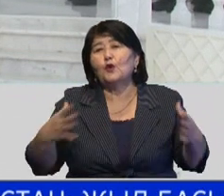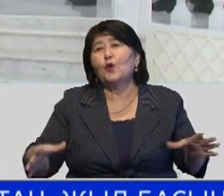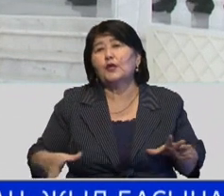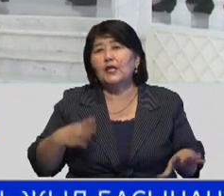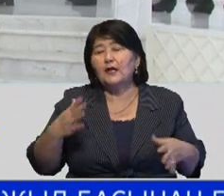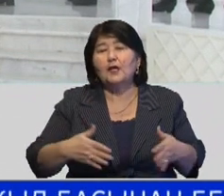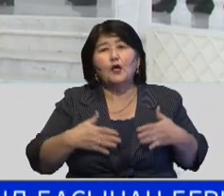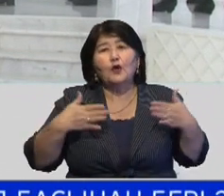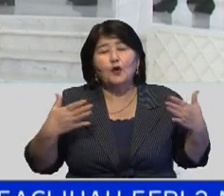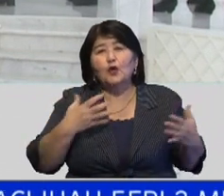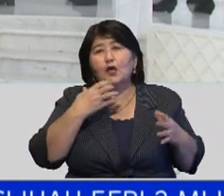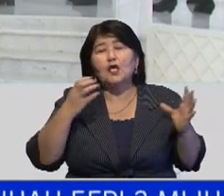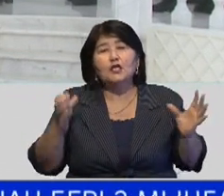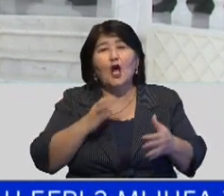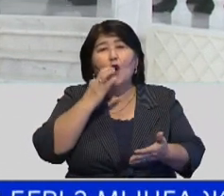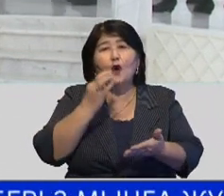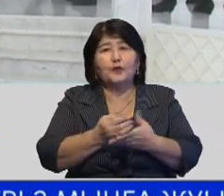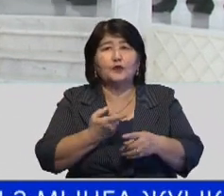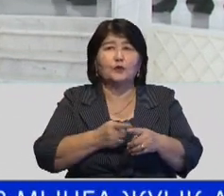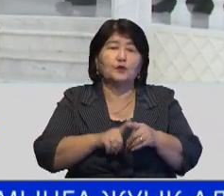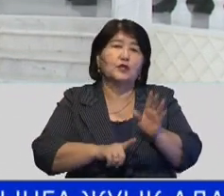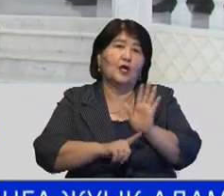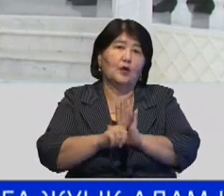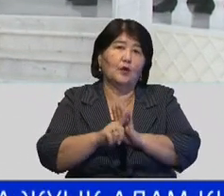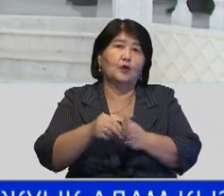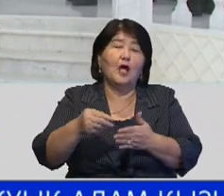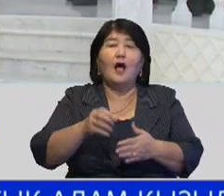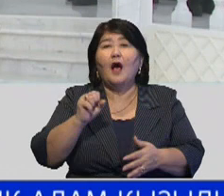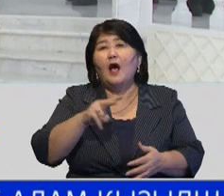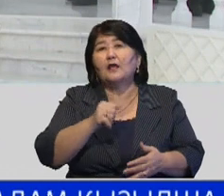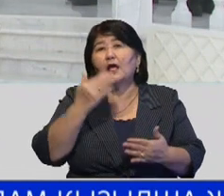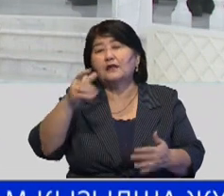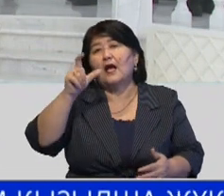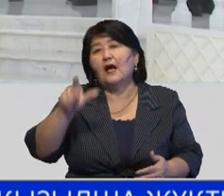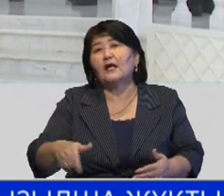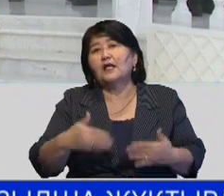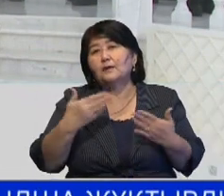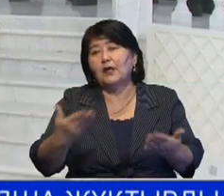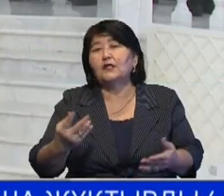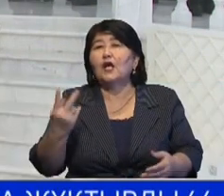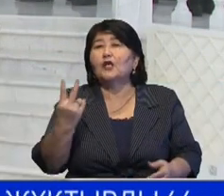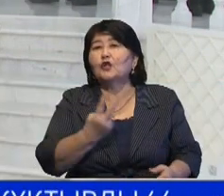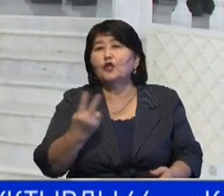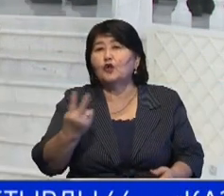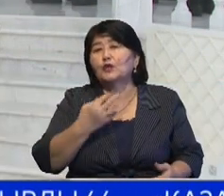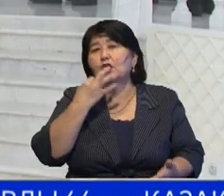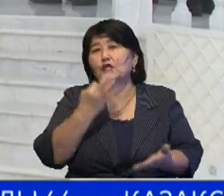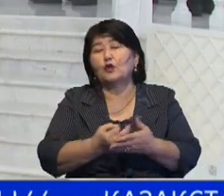пен үлкен жауапкершілікпен осыған қол қою керек. Алланың алдында да, адамның алдында да екеуінің жауапкершілігі тең.